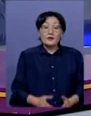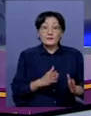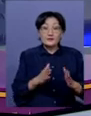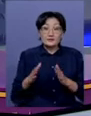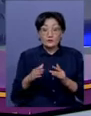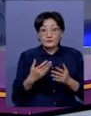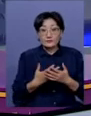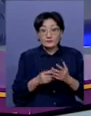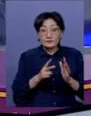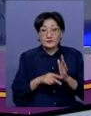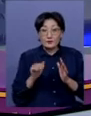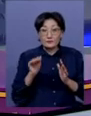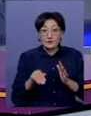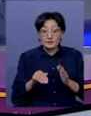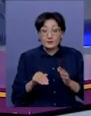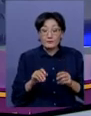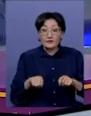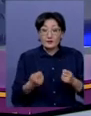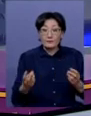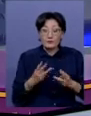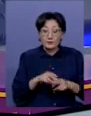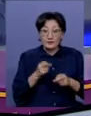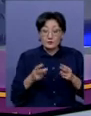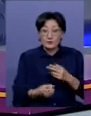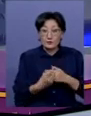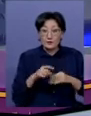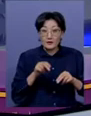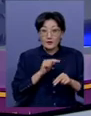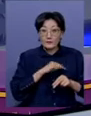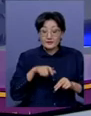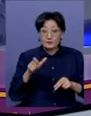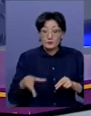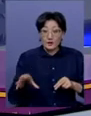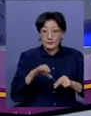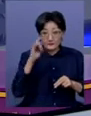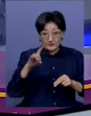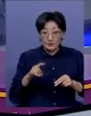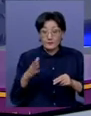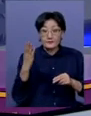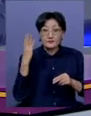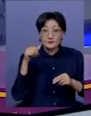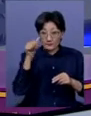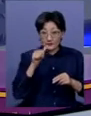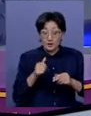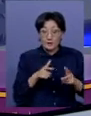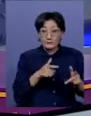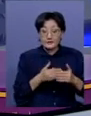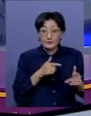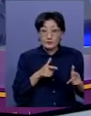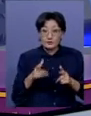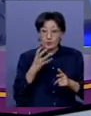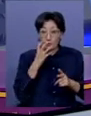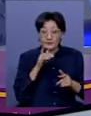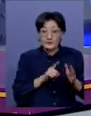Порядка 70 тысяч нарушений пожарной безопасности выявили сотрудники МЧС по всей стране за месяц. Перед подготовкой к